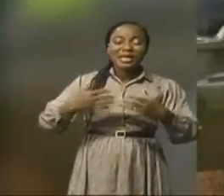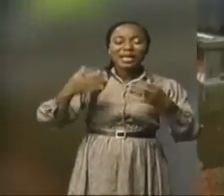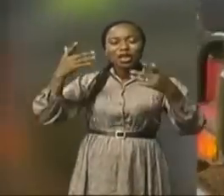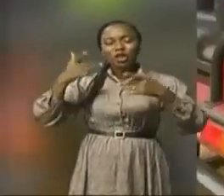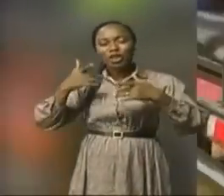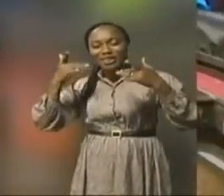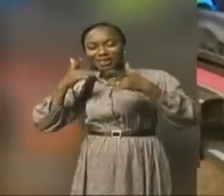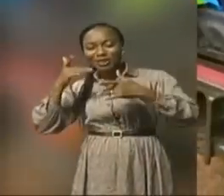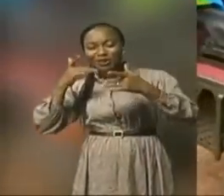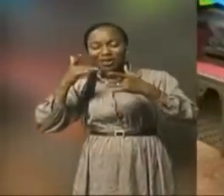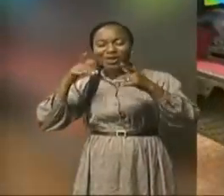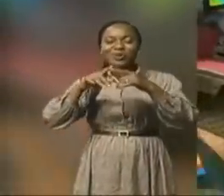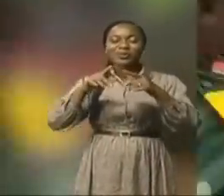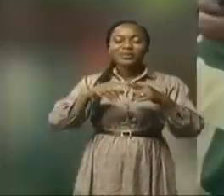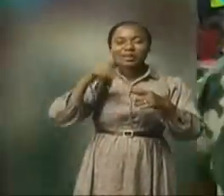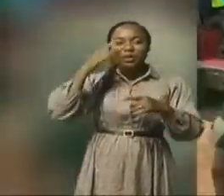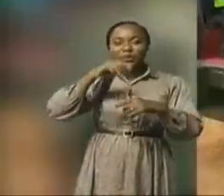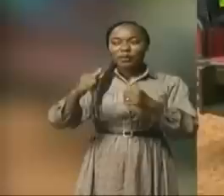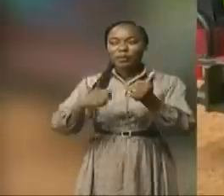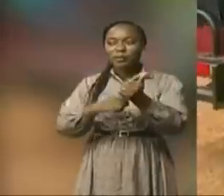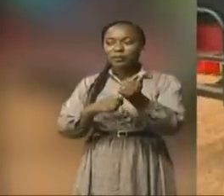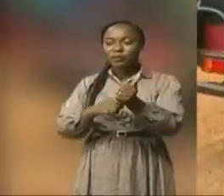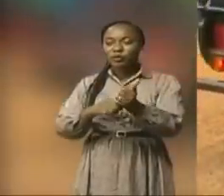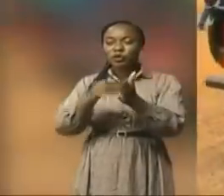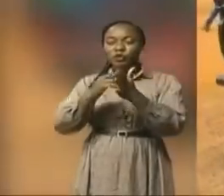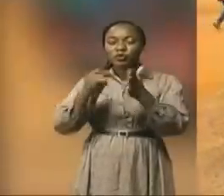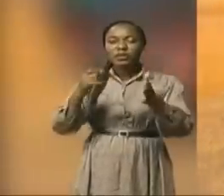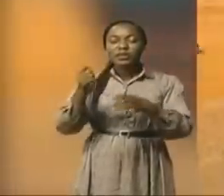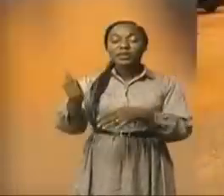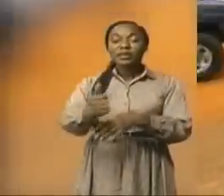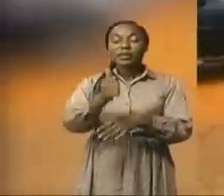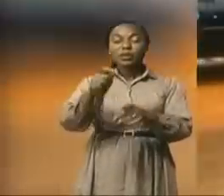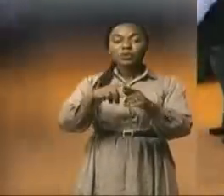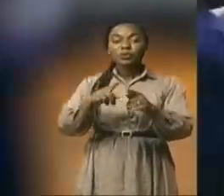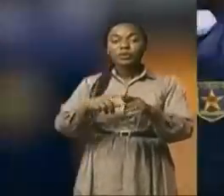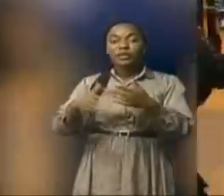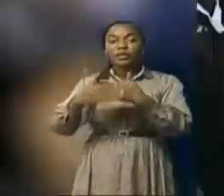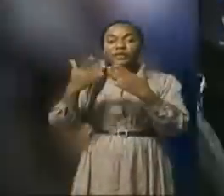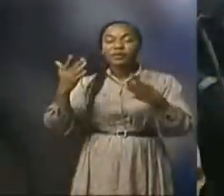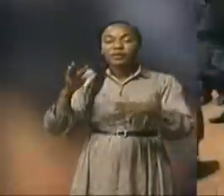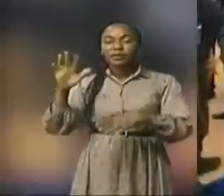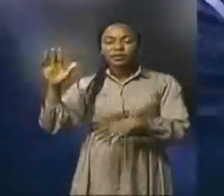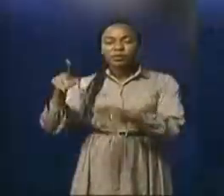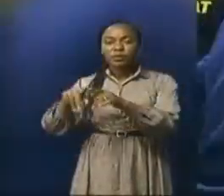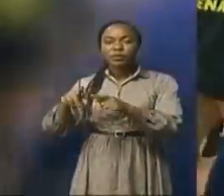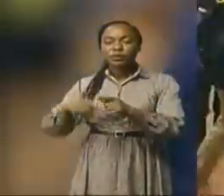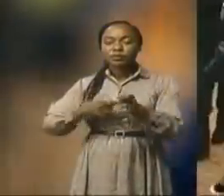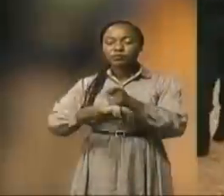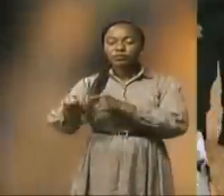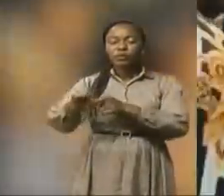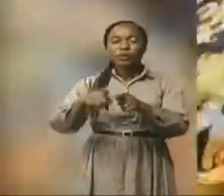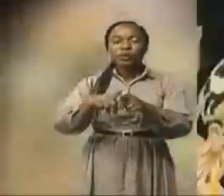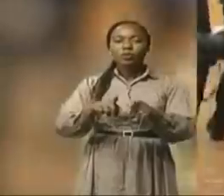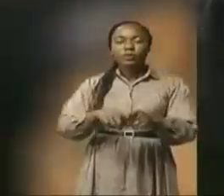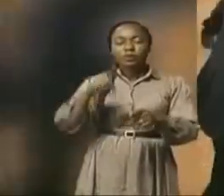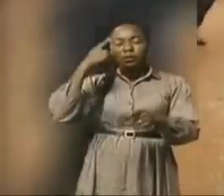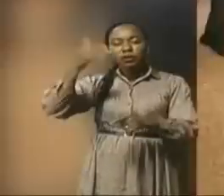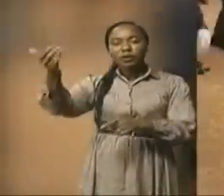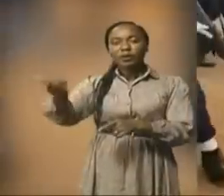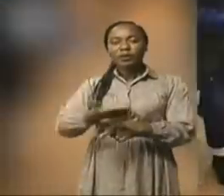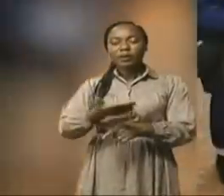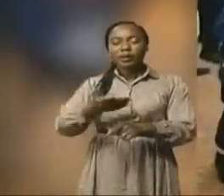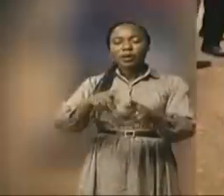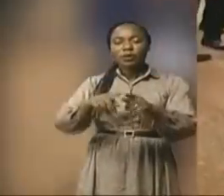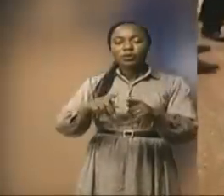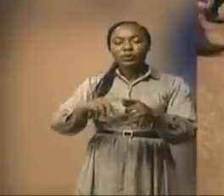pouvoir enfin faire leur deuil 61 ans après. Entre-temps, la ville de Lubumbashi, où il a été assassiné, s'apprête à accueillir Patrice